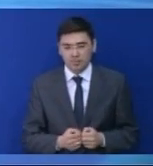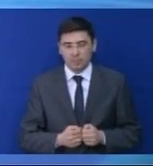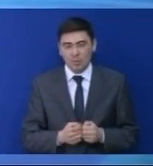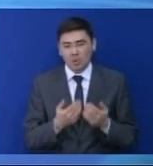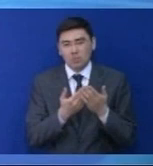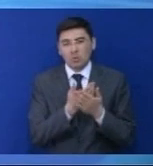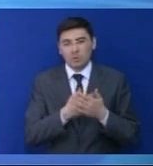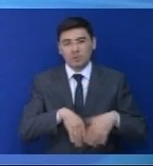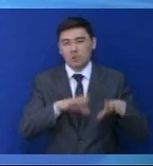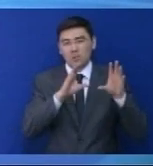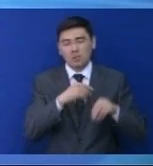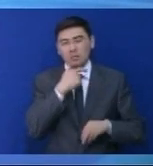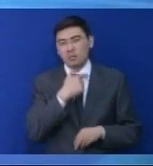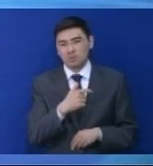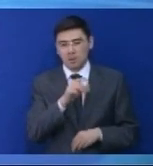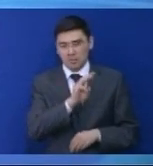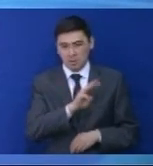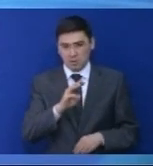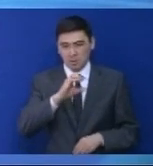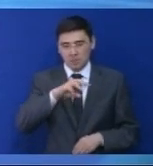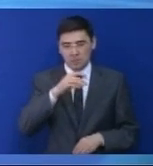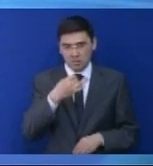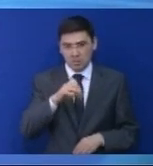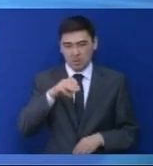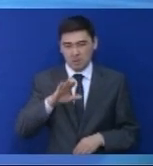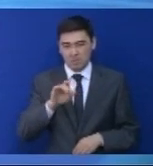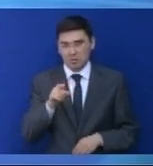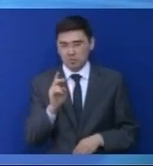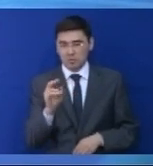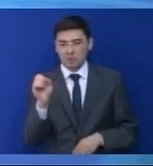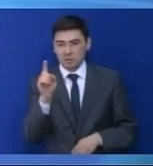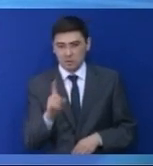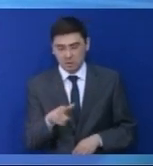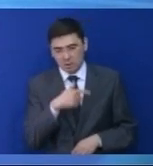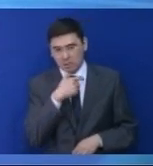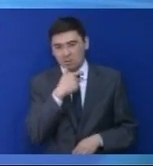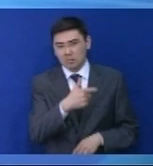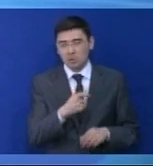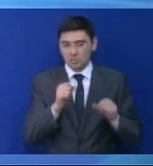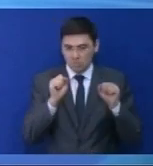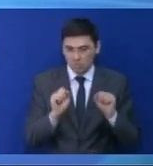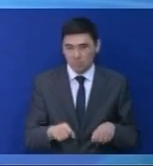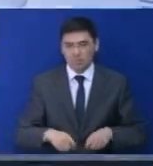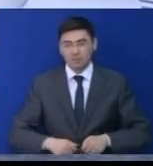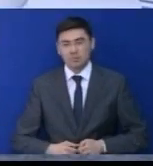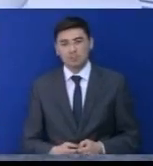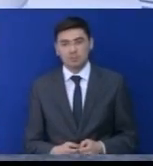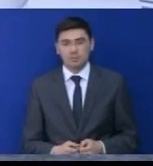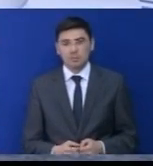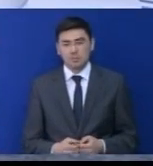Жаңалықтарымыздың толық нұсқасын semeytv.kz сайтынан және Play Market пен App Store-дан Қазақстан TV қосымшасын тегін жүктеу арқылы көре аласыздар.